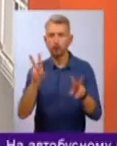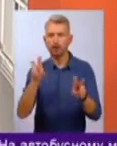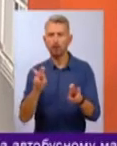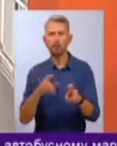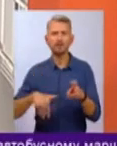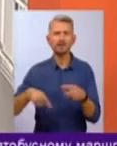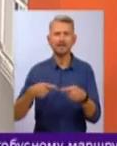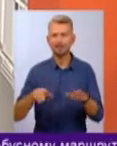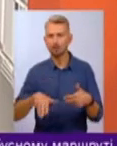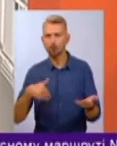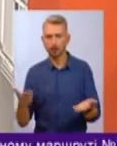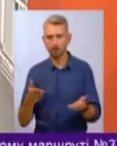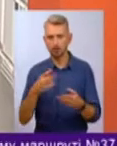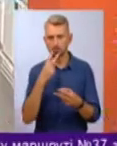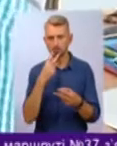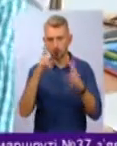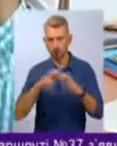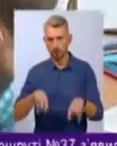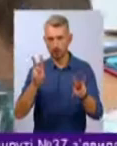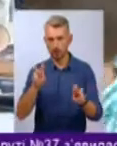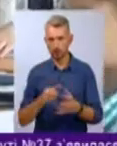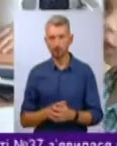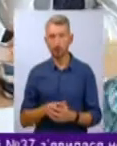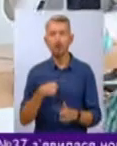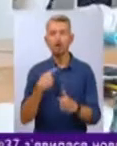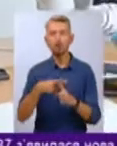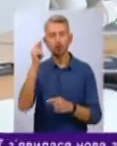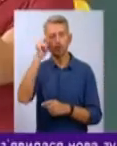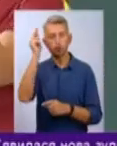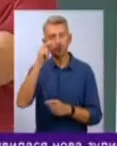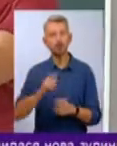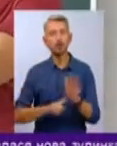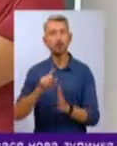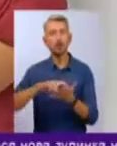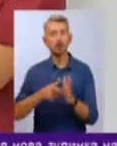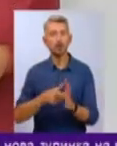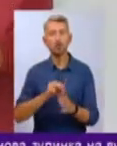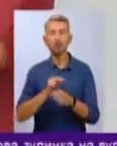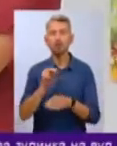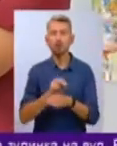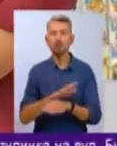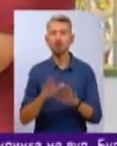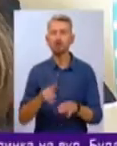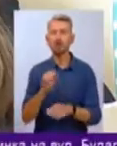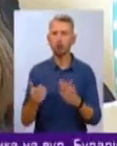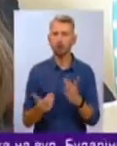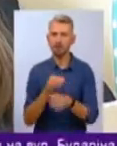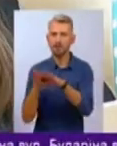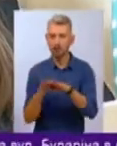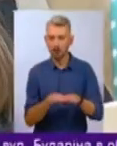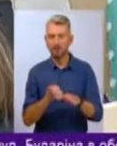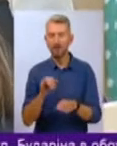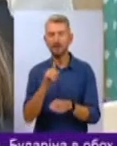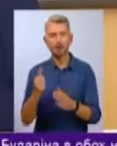з різних сторін оглядають її. Крім того, учнів початкових класів навчають не лише за новими стандартами, а й за